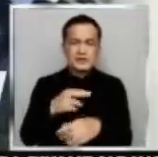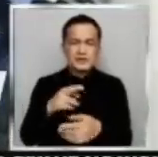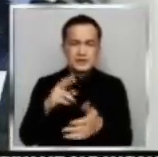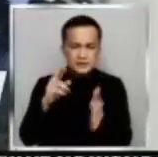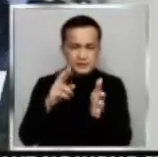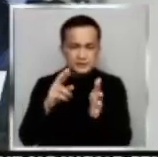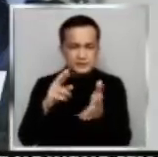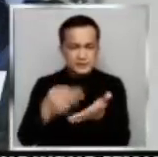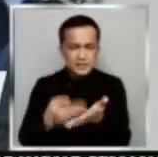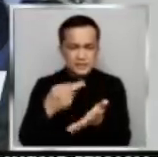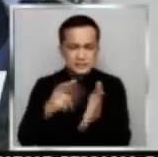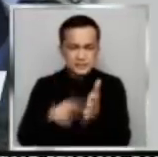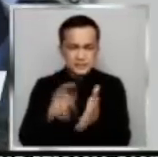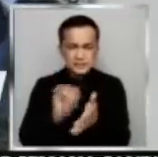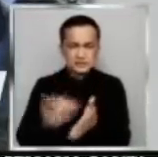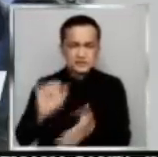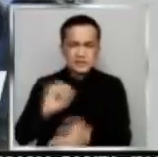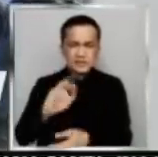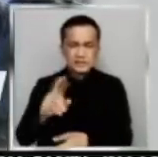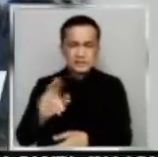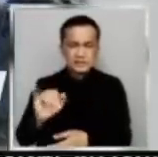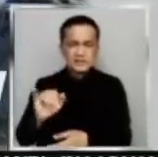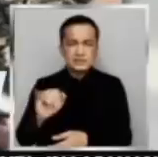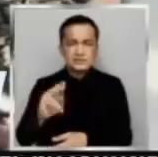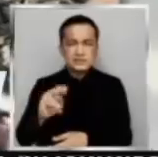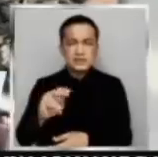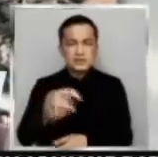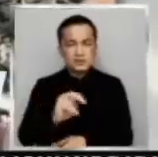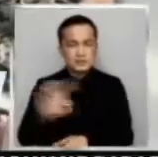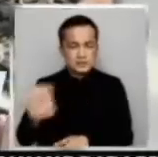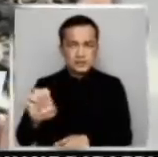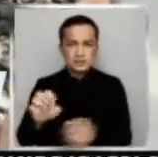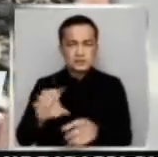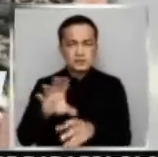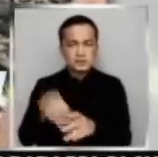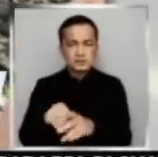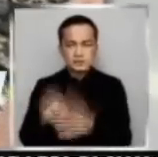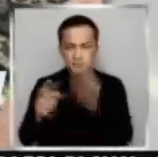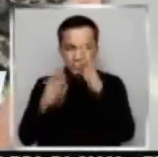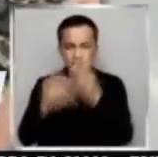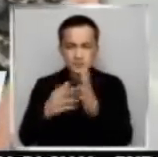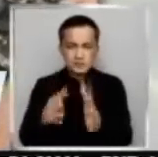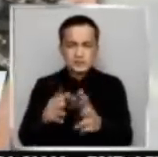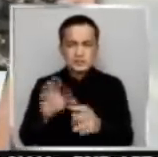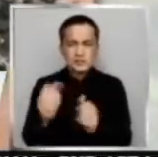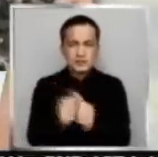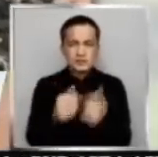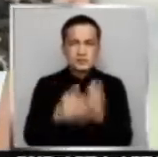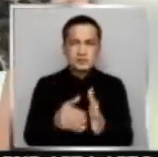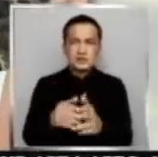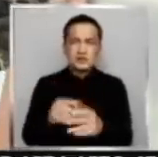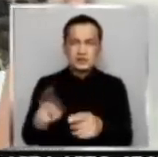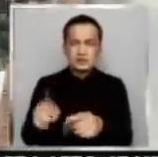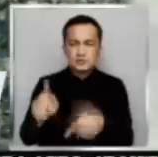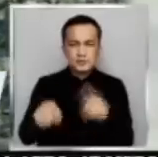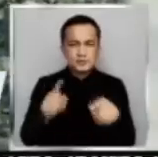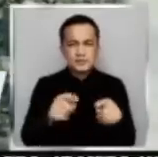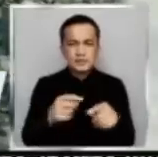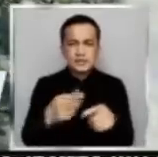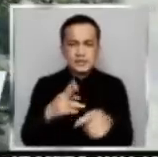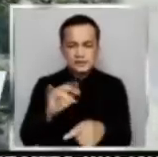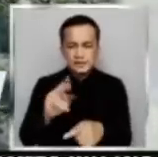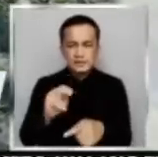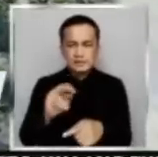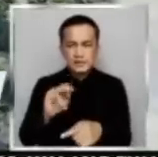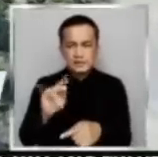50 katao kabilang ang ilang estudyante. Ginamitan daw yan ng green at purple leaf rice variety para mahulma ang mukha ni na